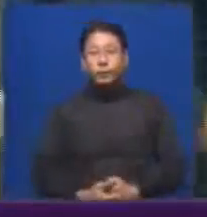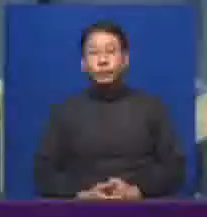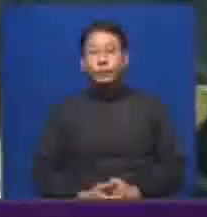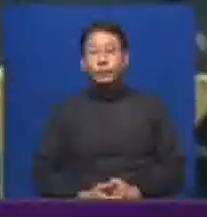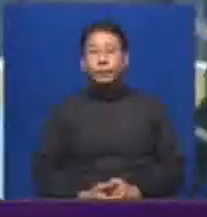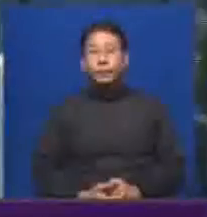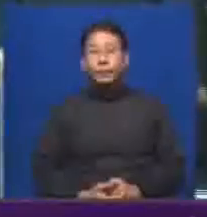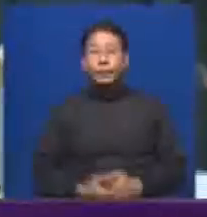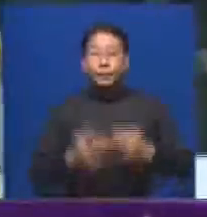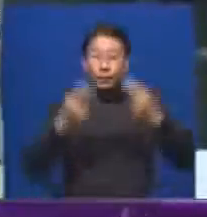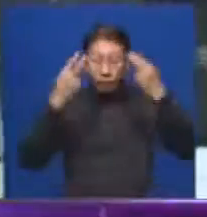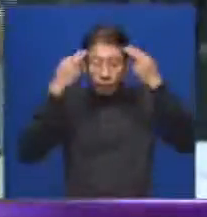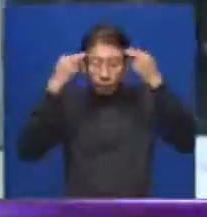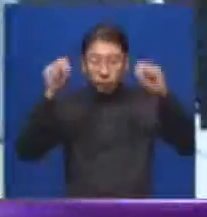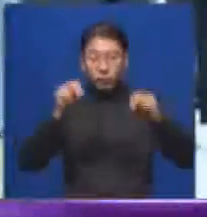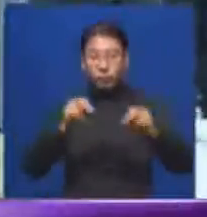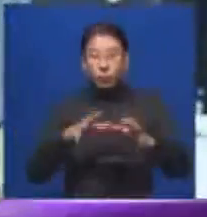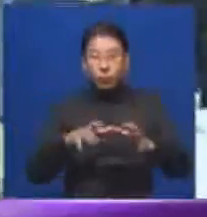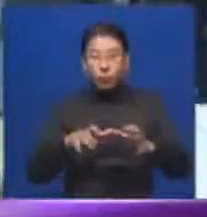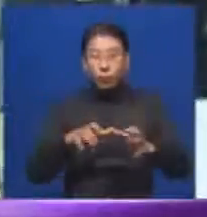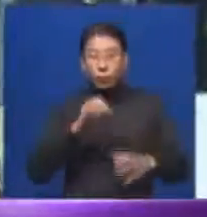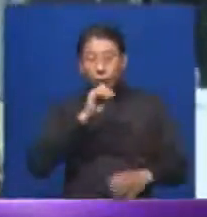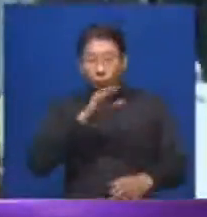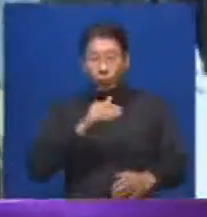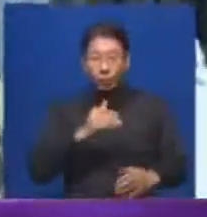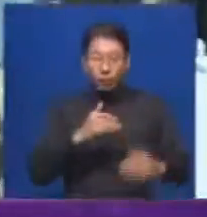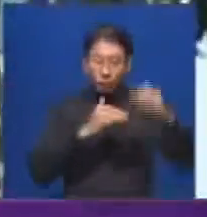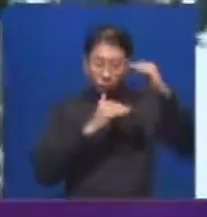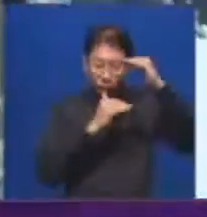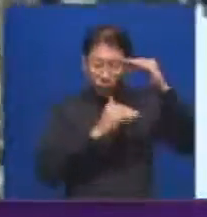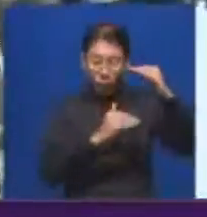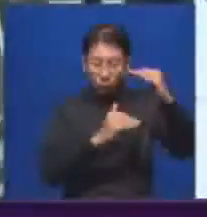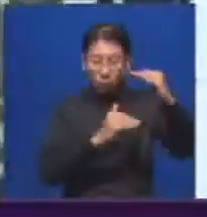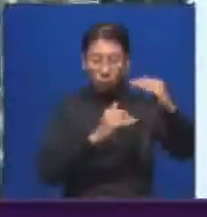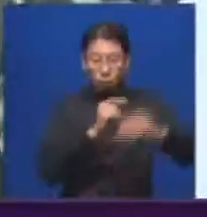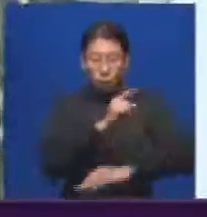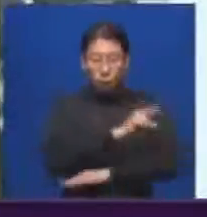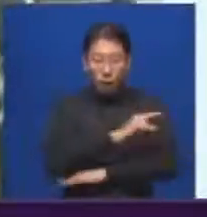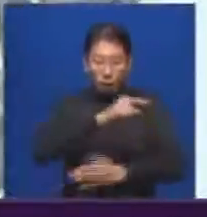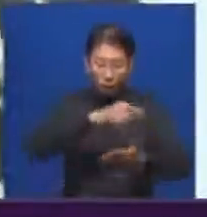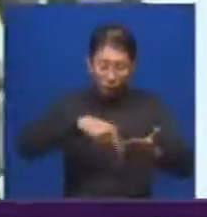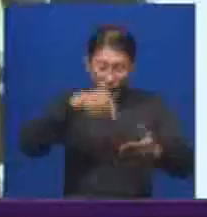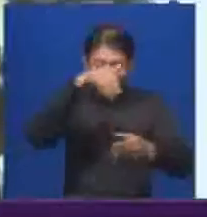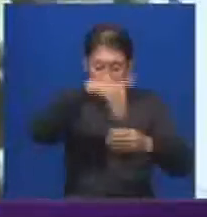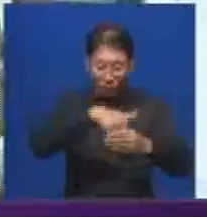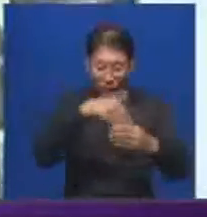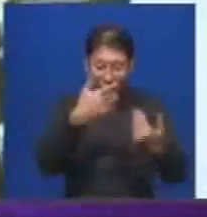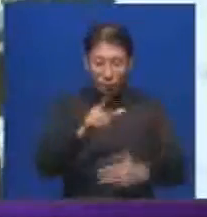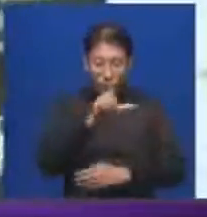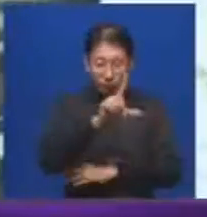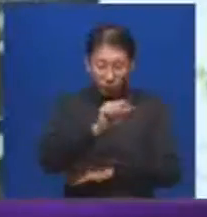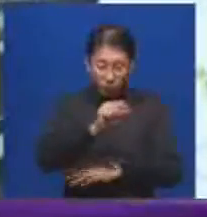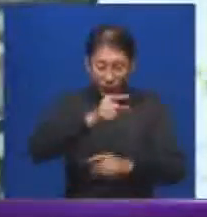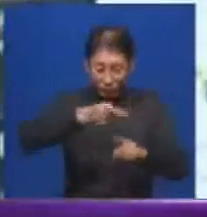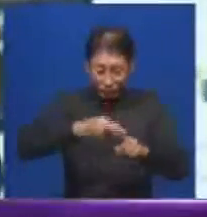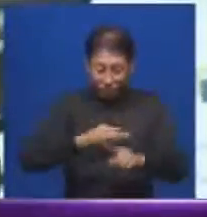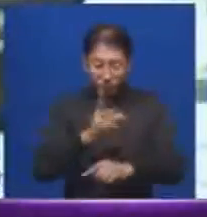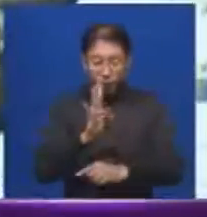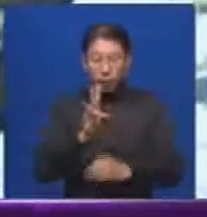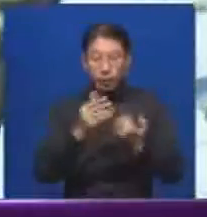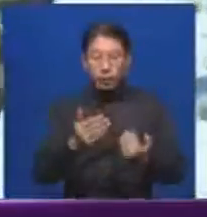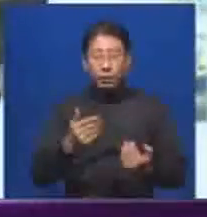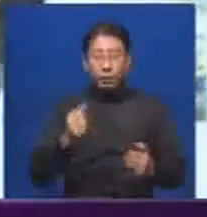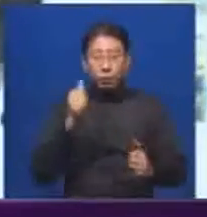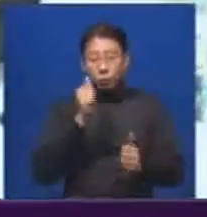นอกจากนี้นายกรัฐมนตรียังเห็นนะคะว่าเมื่อมีการกำหนดวันเลือกตั้งที่ชัดเจนออกมาแล้วก็คือวันที่20กรกฎาคมทำให้ทุก